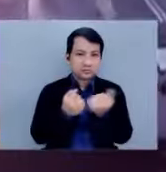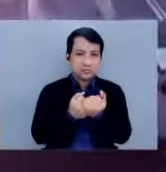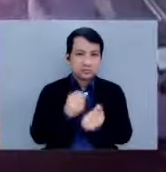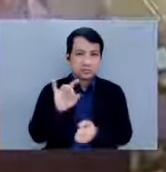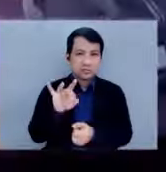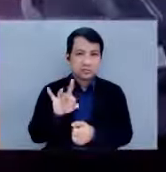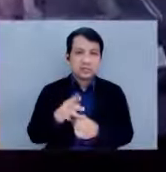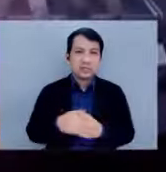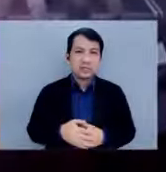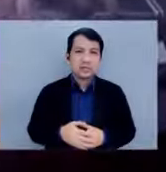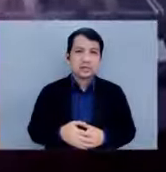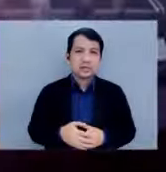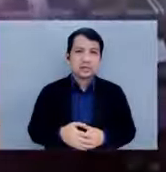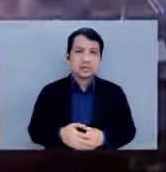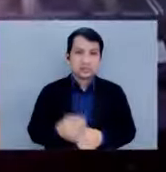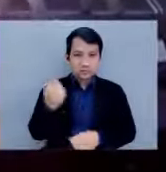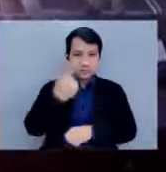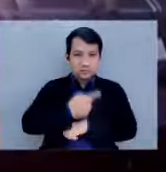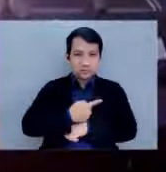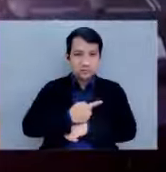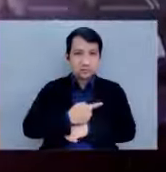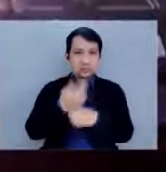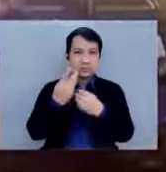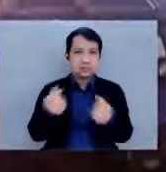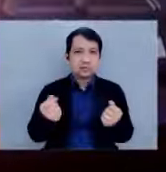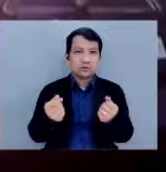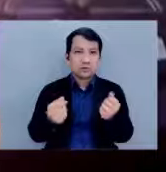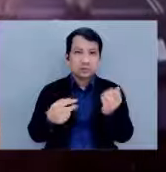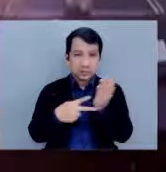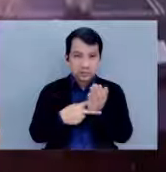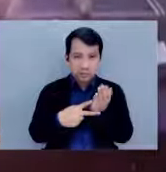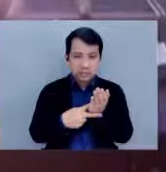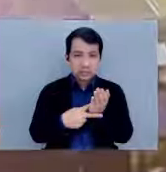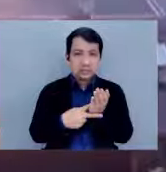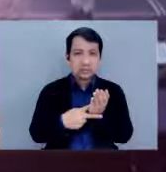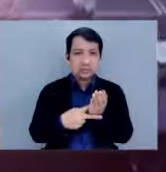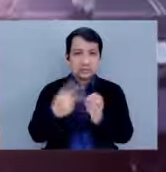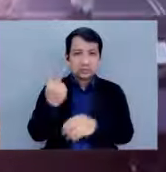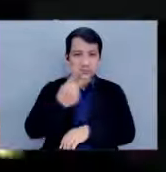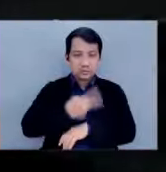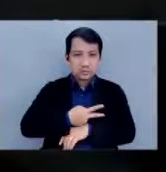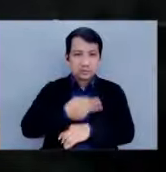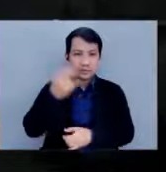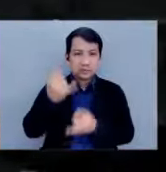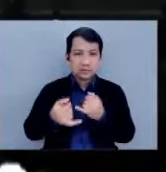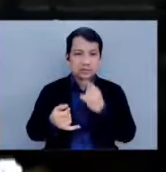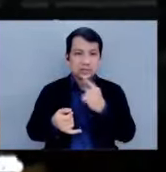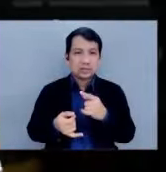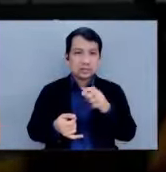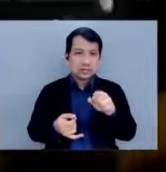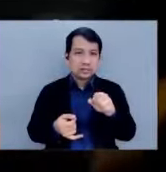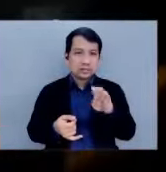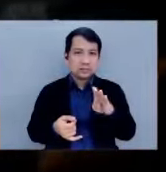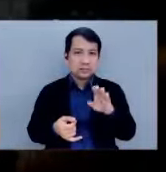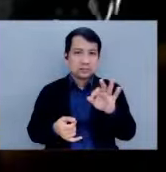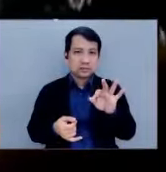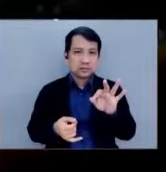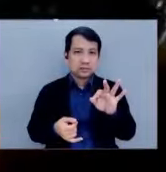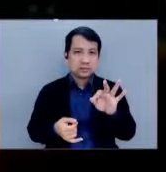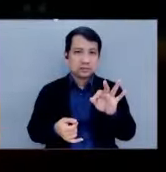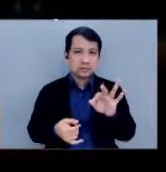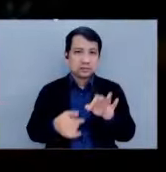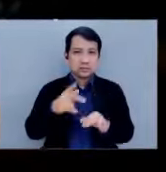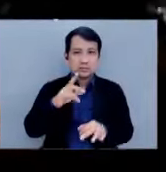Wala pang isang araw, sold out agad ang much-awaited two-day finale concert ng SB19 na Pagtatag.